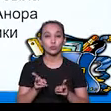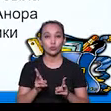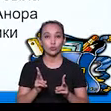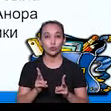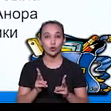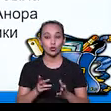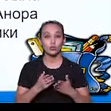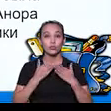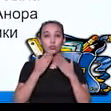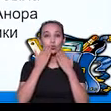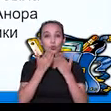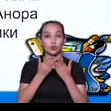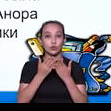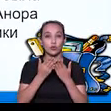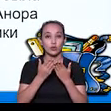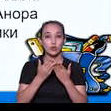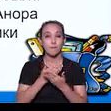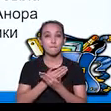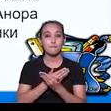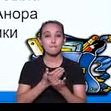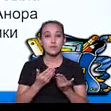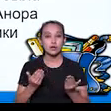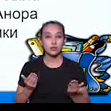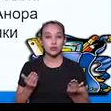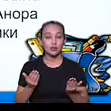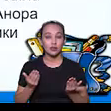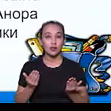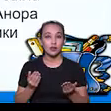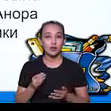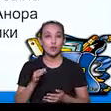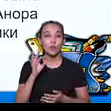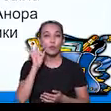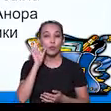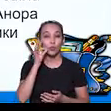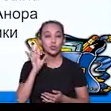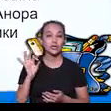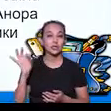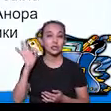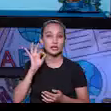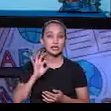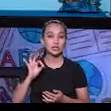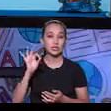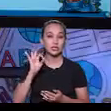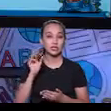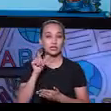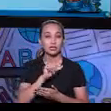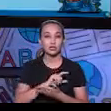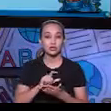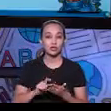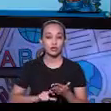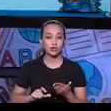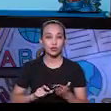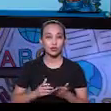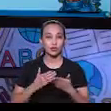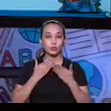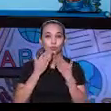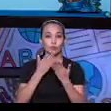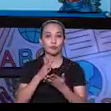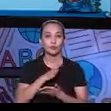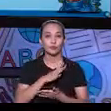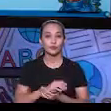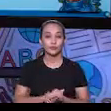Учительница прочитала нам стихотворение про осень. Ухтучымыз күз хақыда